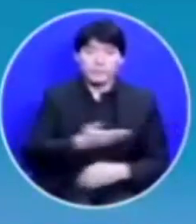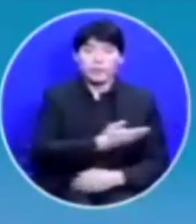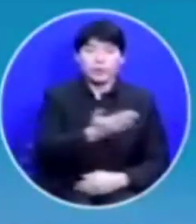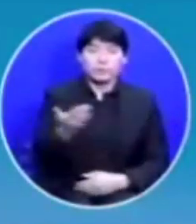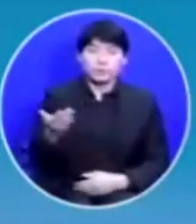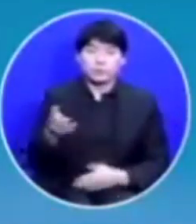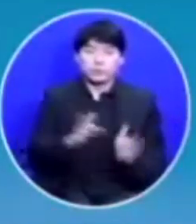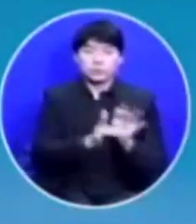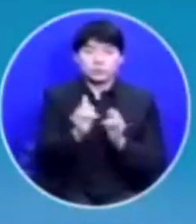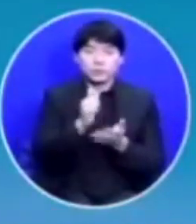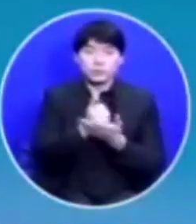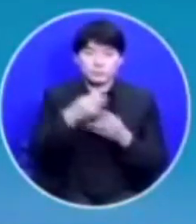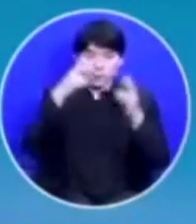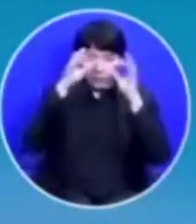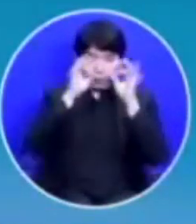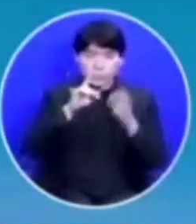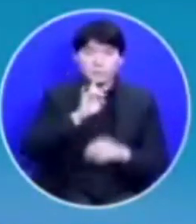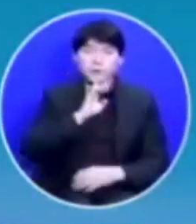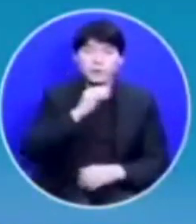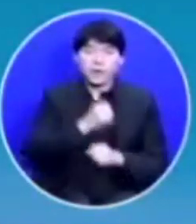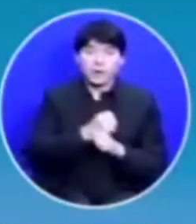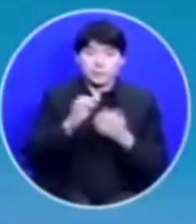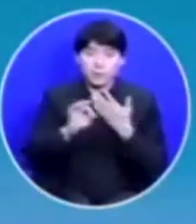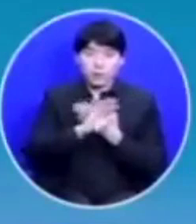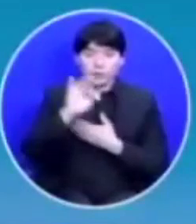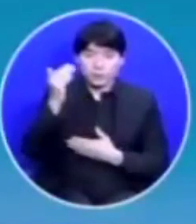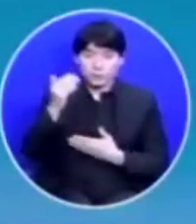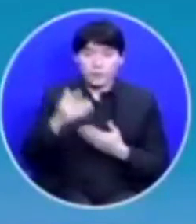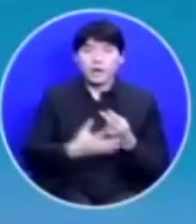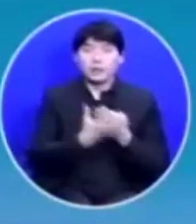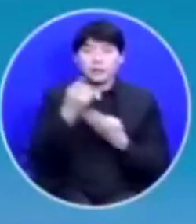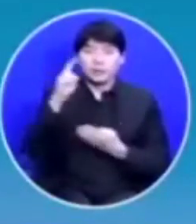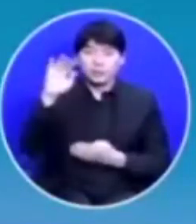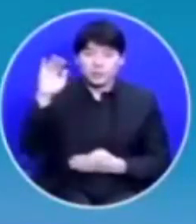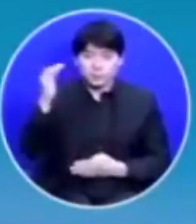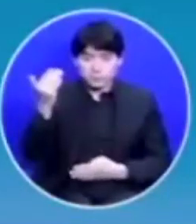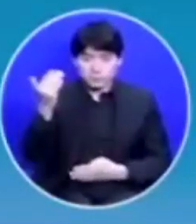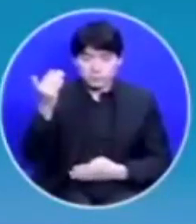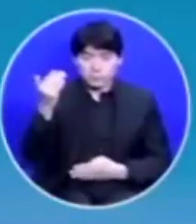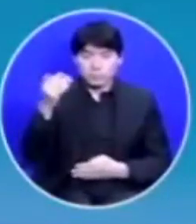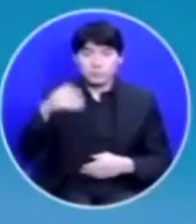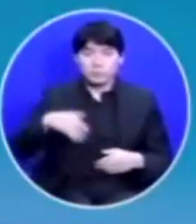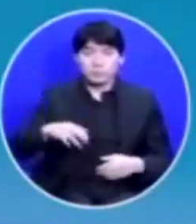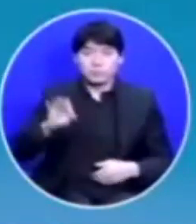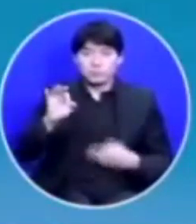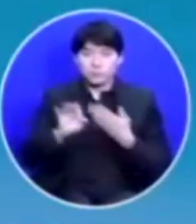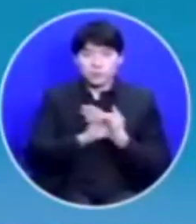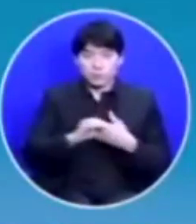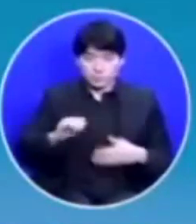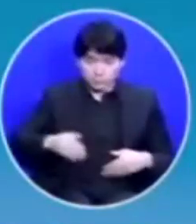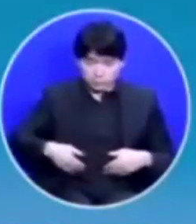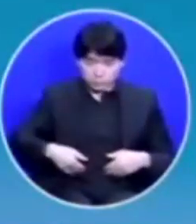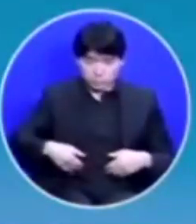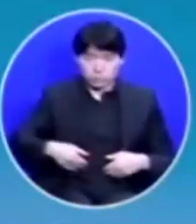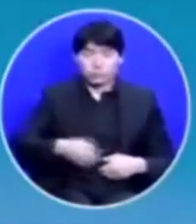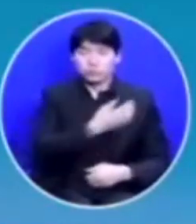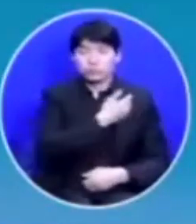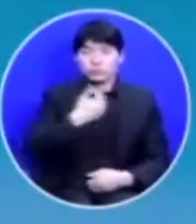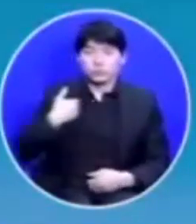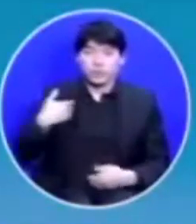예수님 바라보기만 하면 잼 예수님과 하나 되기만 하면 됩니다 예수님께서 여러분을 통하여